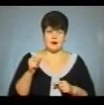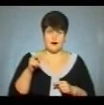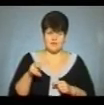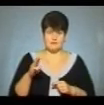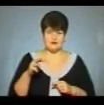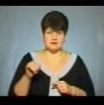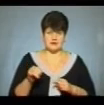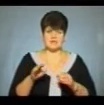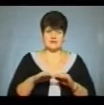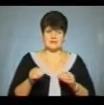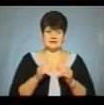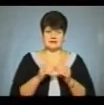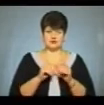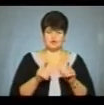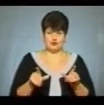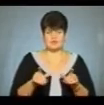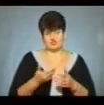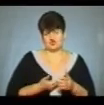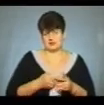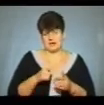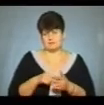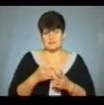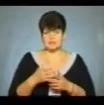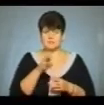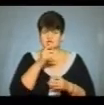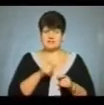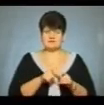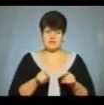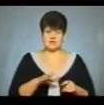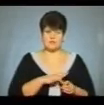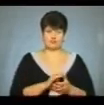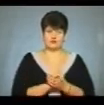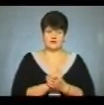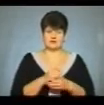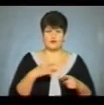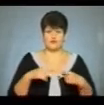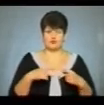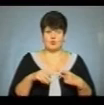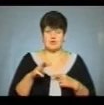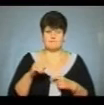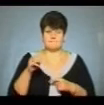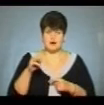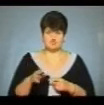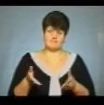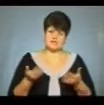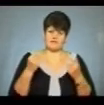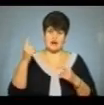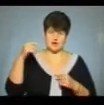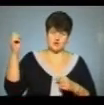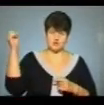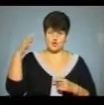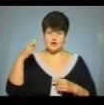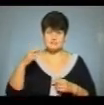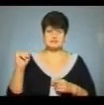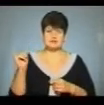учні 10-ї школи, а також жителі міста. Під час відкриття відбувся товариський футбольний матч між командами «Вставай, сонце» та команда